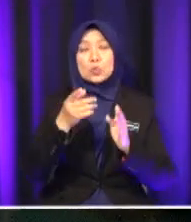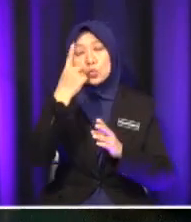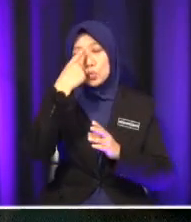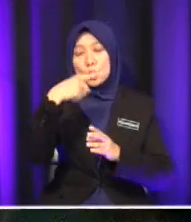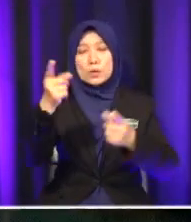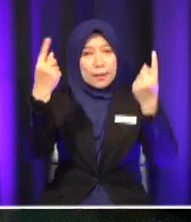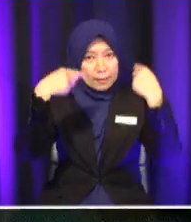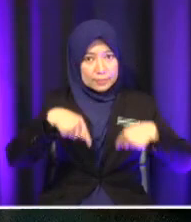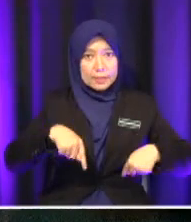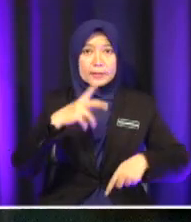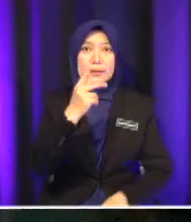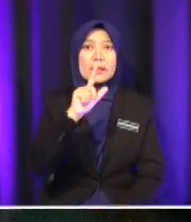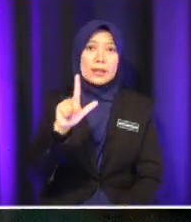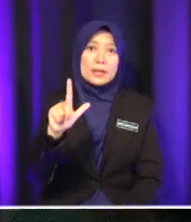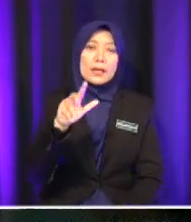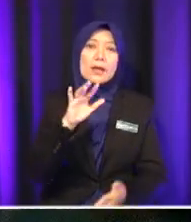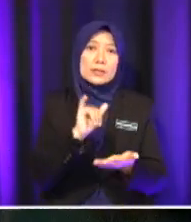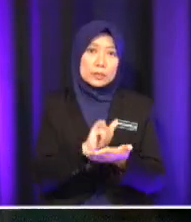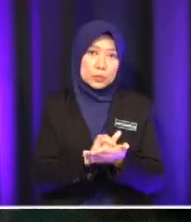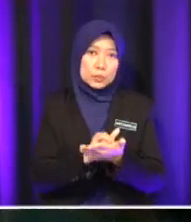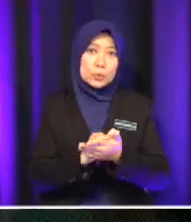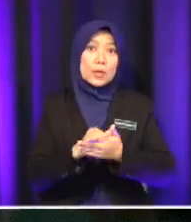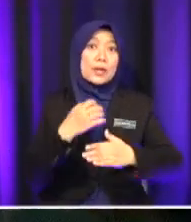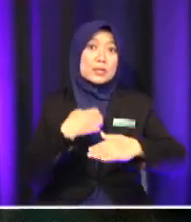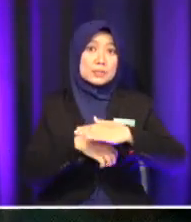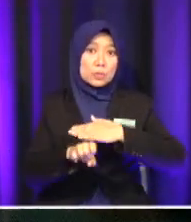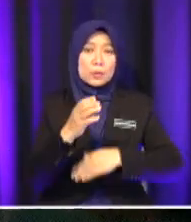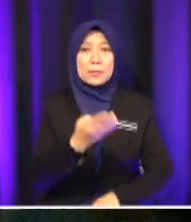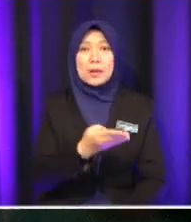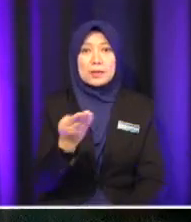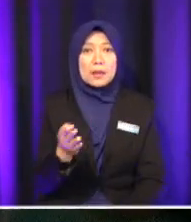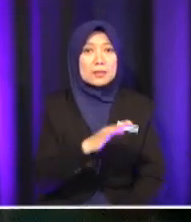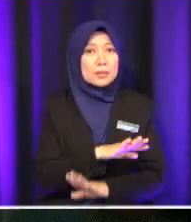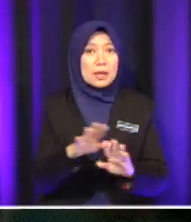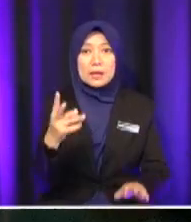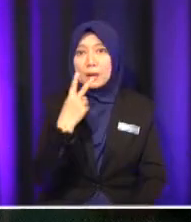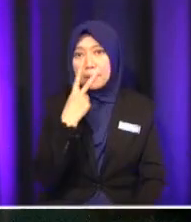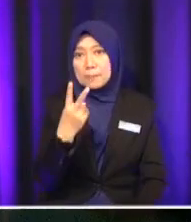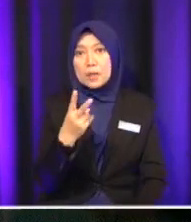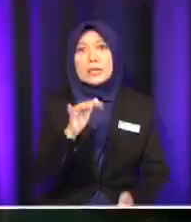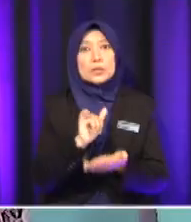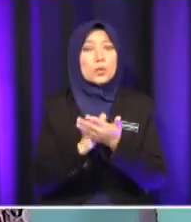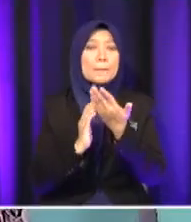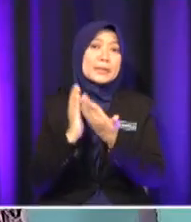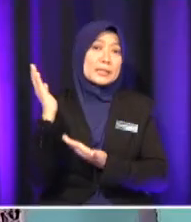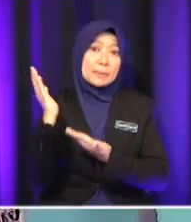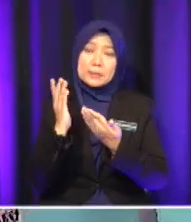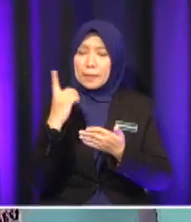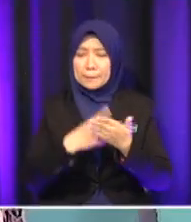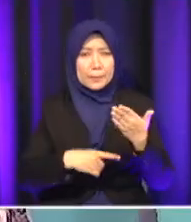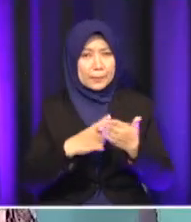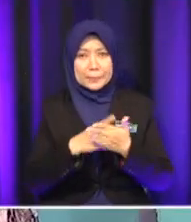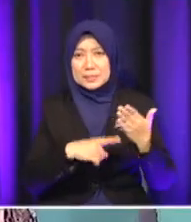itu kita kategorikan sebagai export barang tak nampak yaitu peringatan apapun juga penghematannya